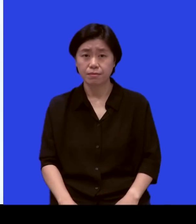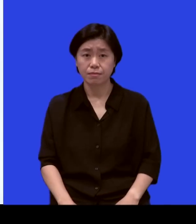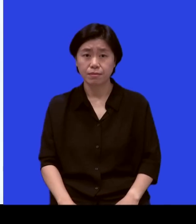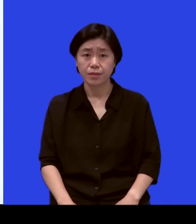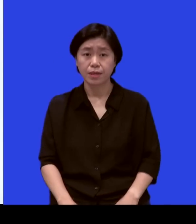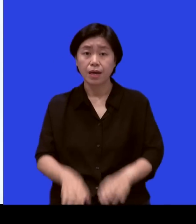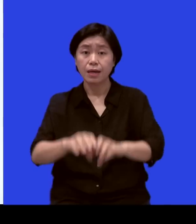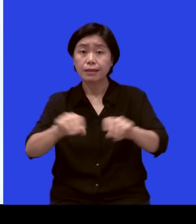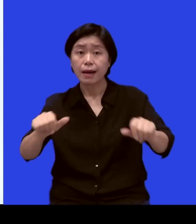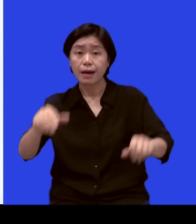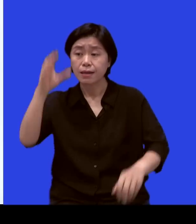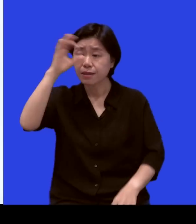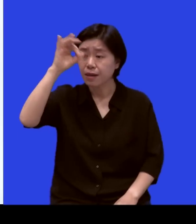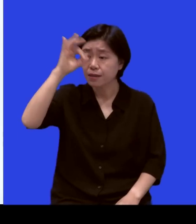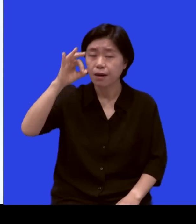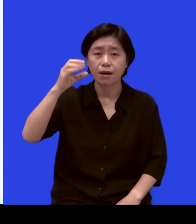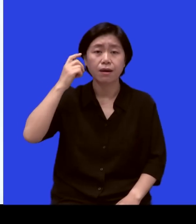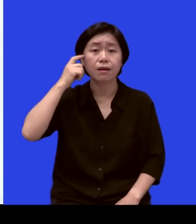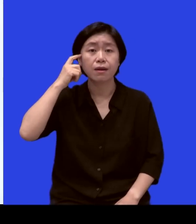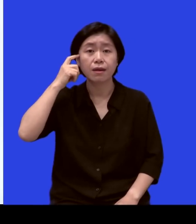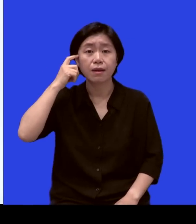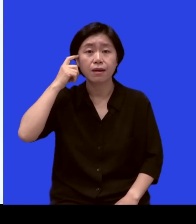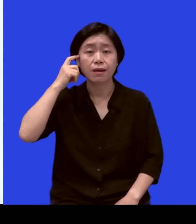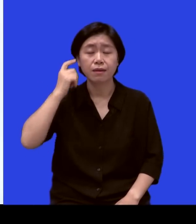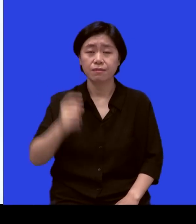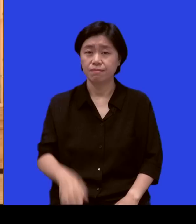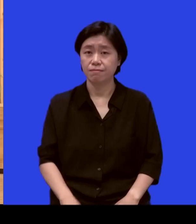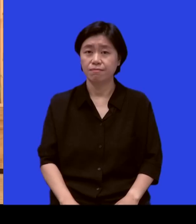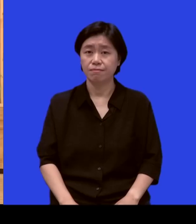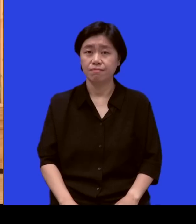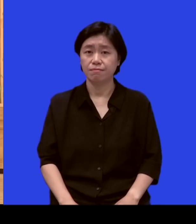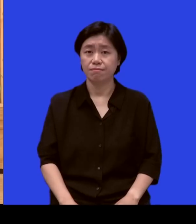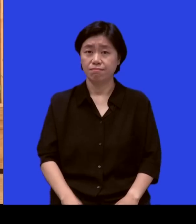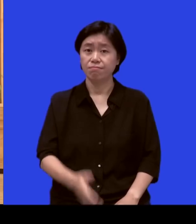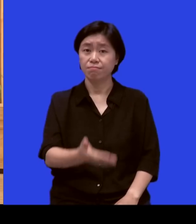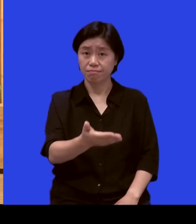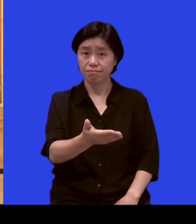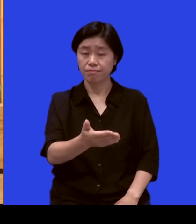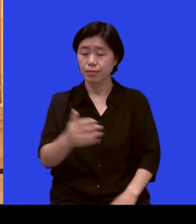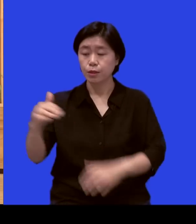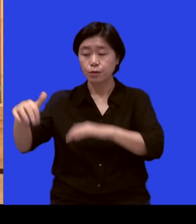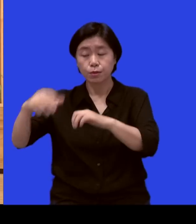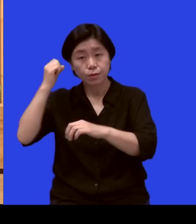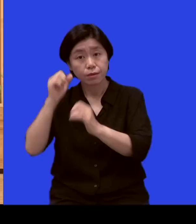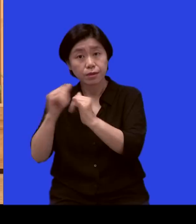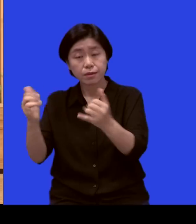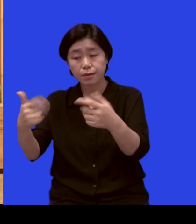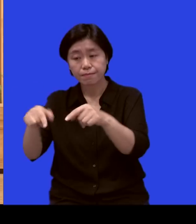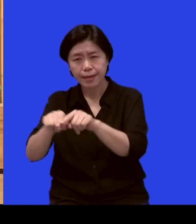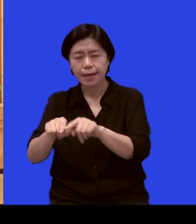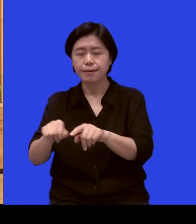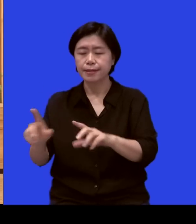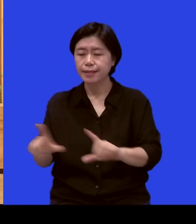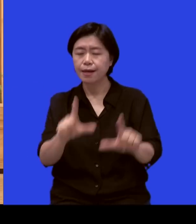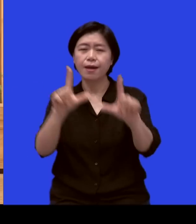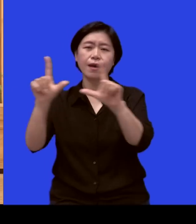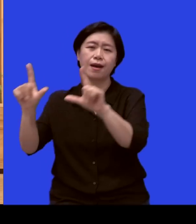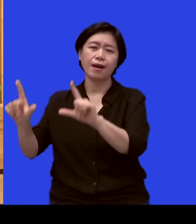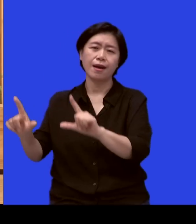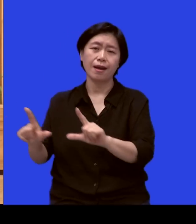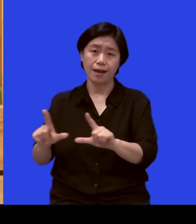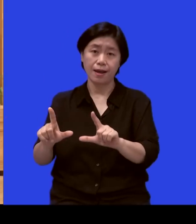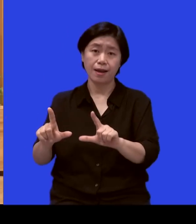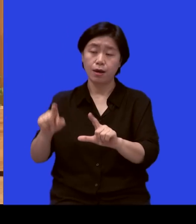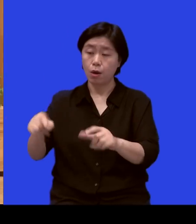다녔겠으며 지금까지 말씀 나눠주신 것이 무엇을 위해서 하셨겠어요? 그래서 목사님께서 그들과 함께 숨을 쉬고 그들과 함께 호흡하시면서